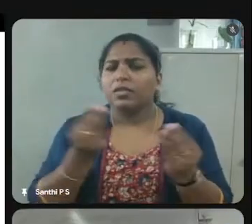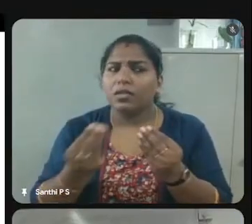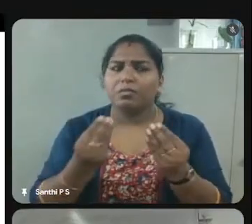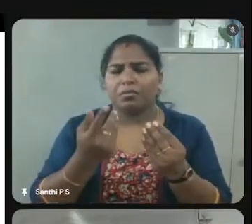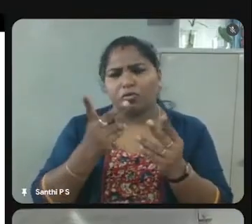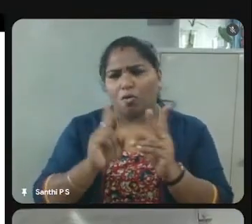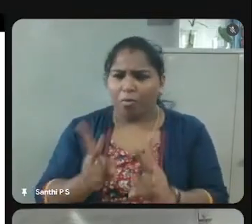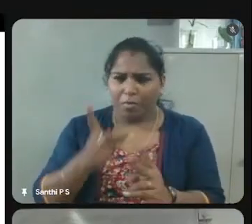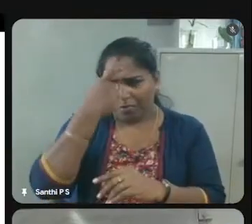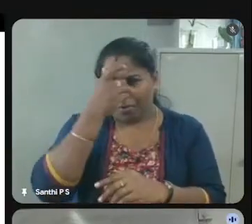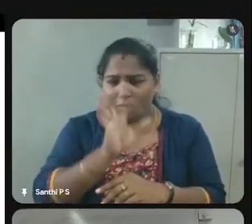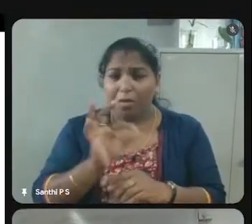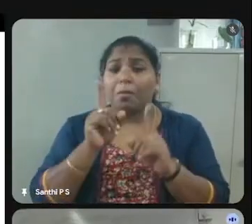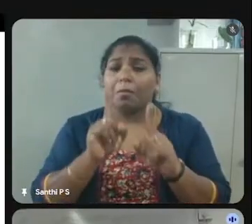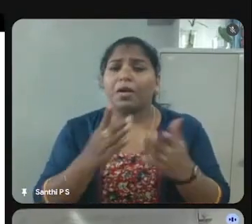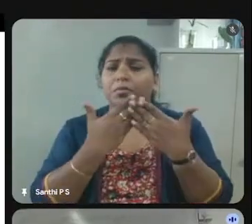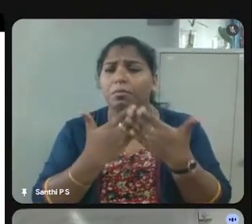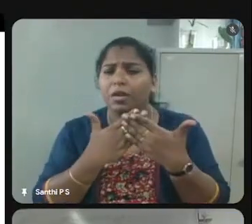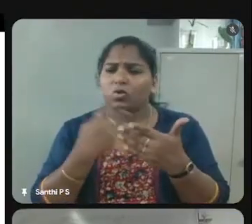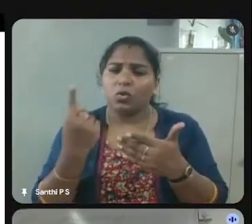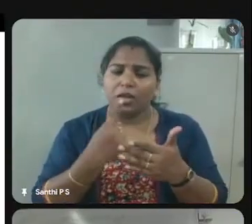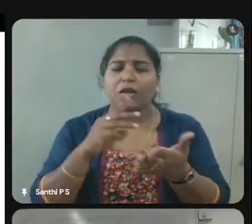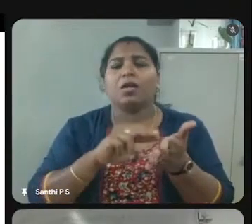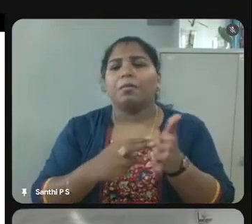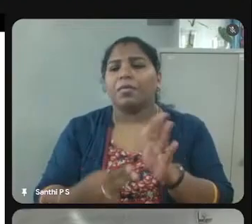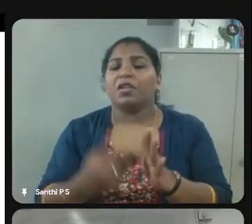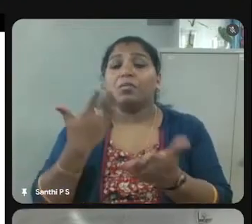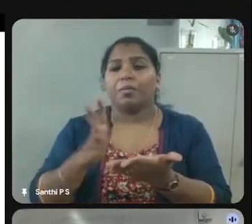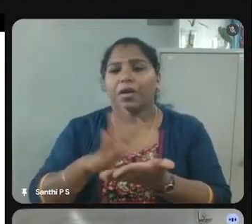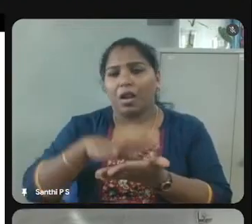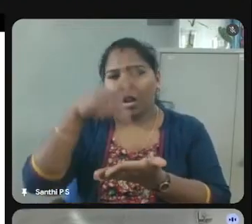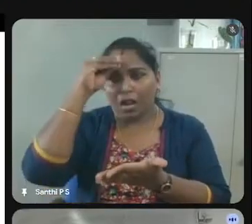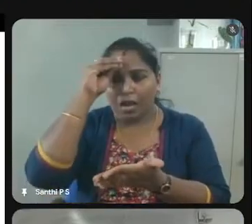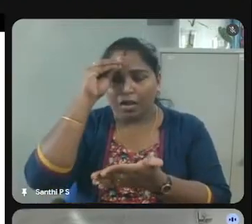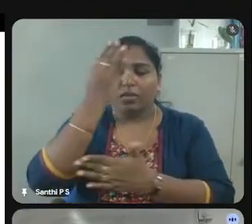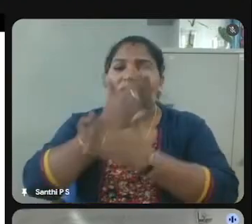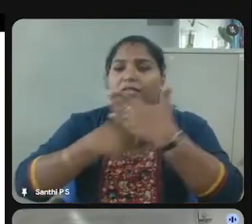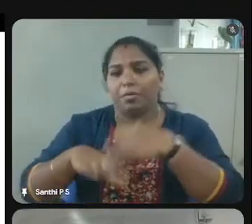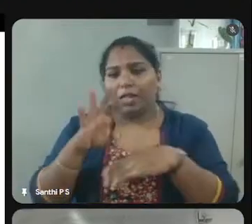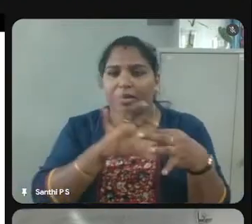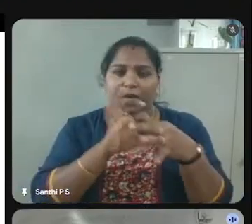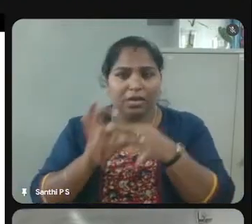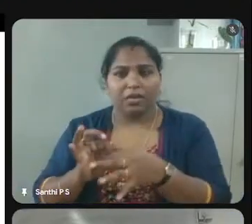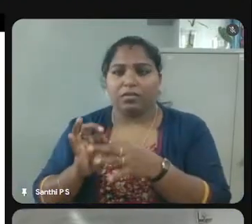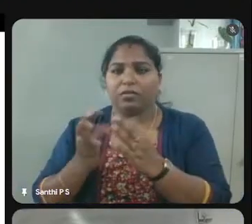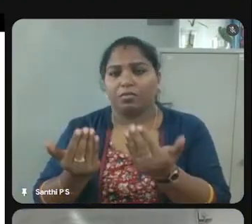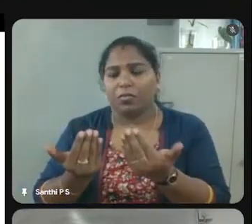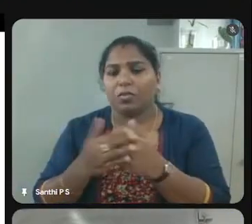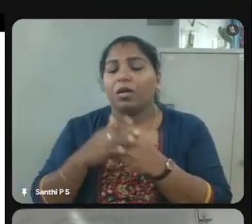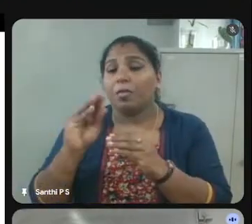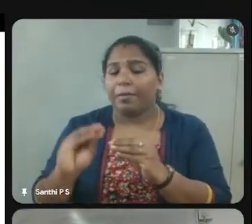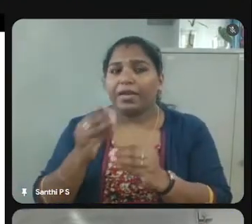ഇഷ്യൂസ് കാണിക്കുകയാണ്, അതൊരു പഠന വൈകല്യത്തിന്റെ ഭാഗമായിട്ട് ആയിരിക്കാം. അപ്പം മോളെ എന്തായാലും ഒരു സൈക്കോളജിസ്റ്റിന്റെ അടുത്ത് കൊണ്ടുപോയി ഇവാലുവേഷൻ